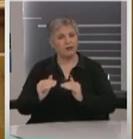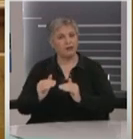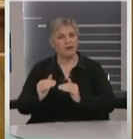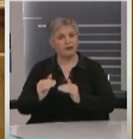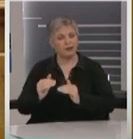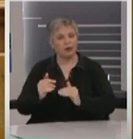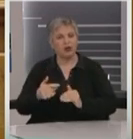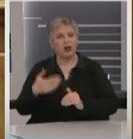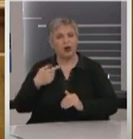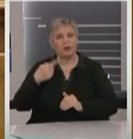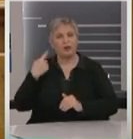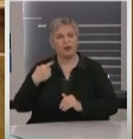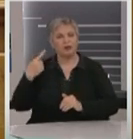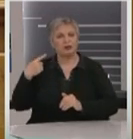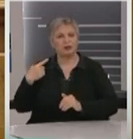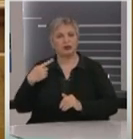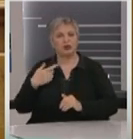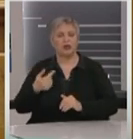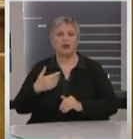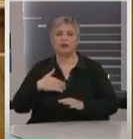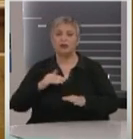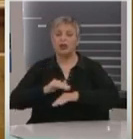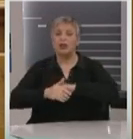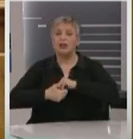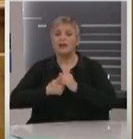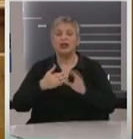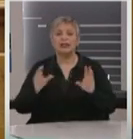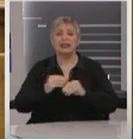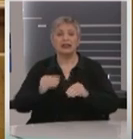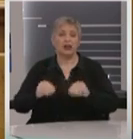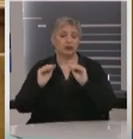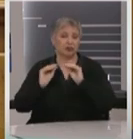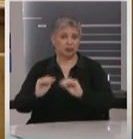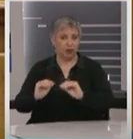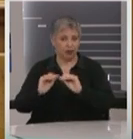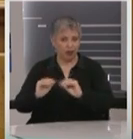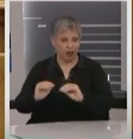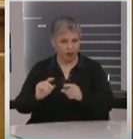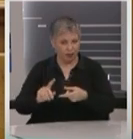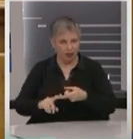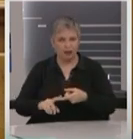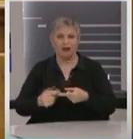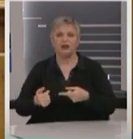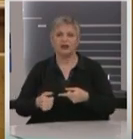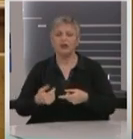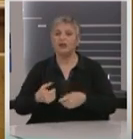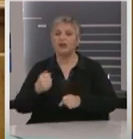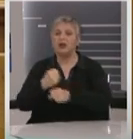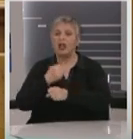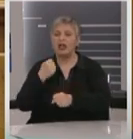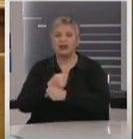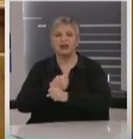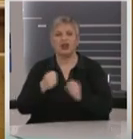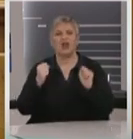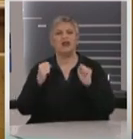την διαρκή μας μέρημνα στους τομείς της παιδείας, αλλά και της εργασίας, της